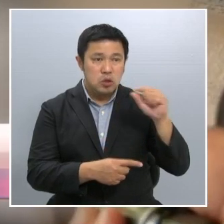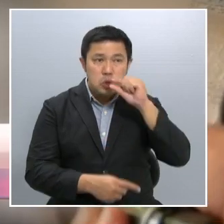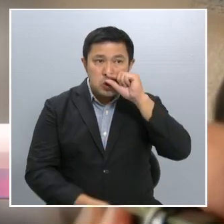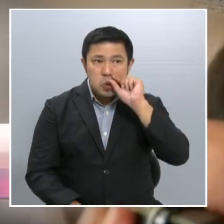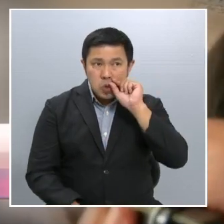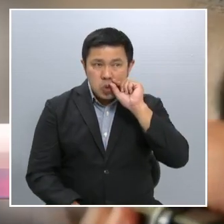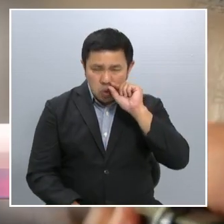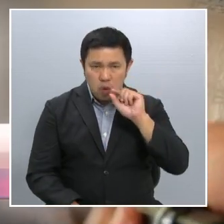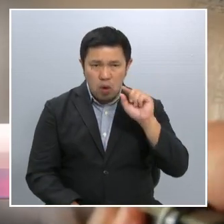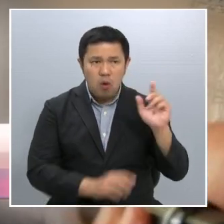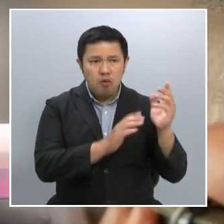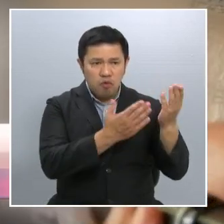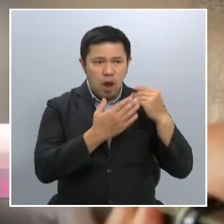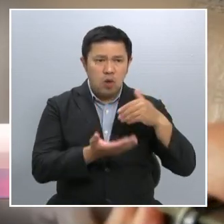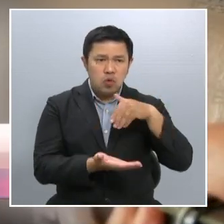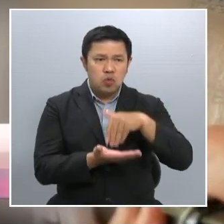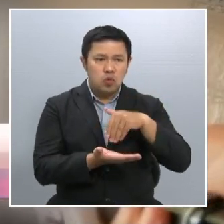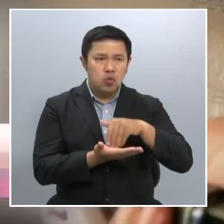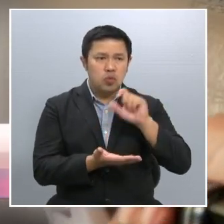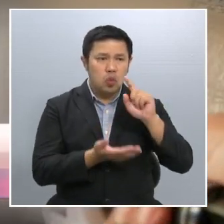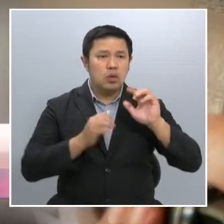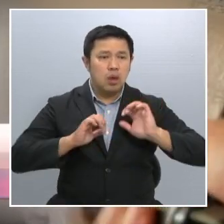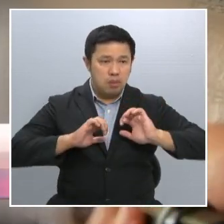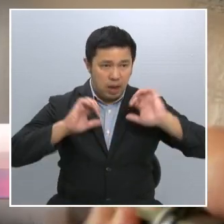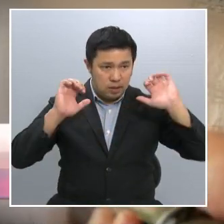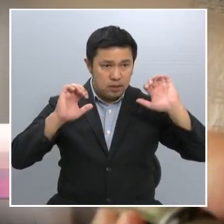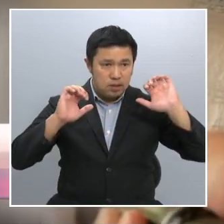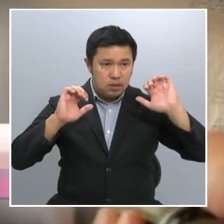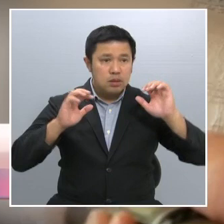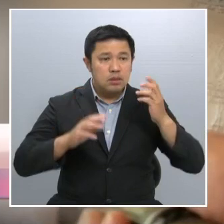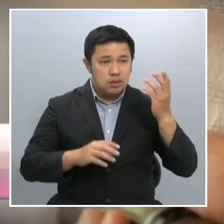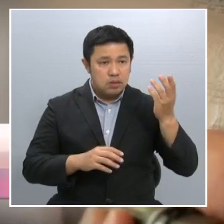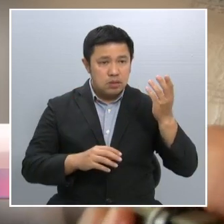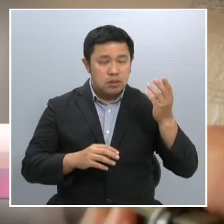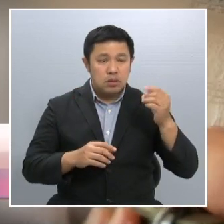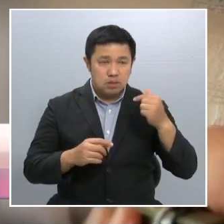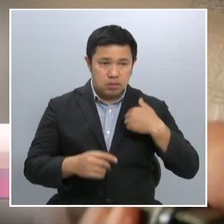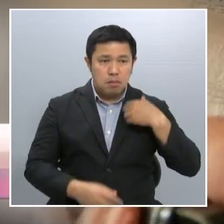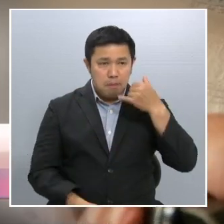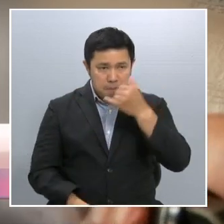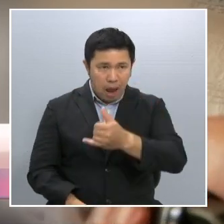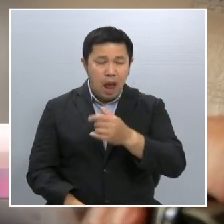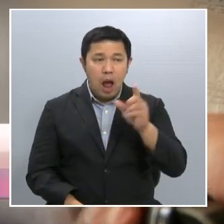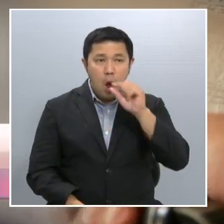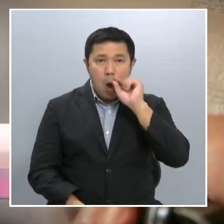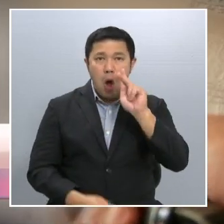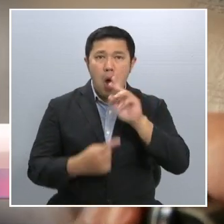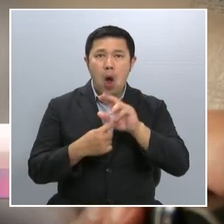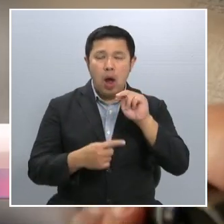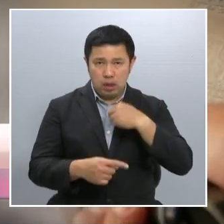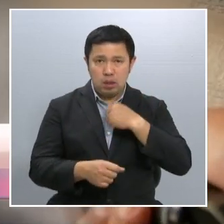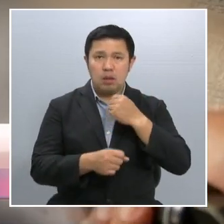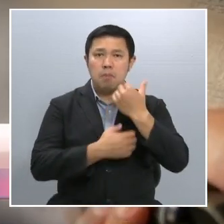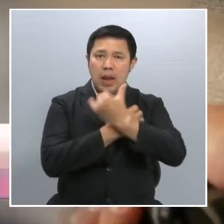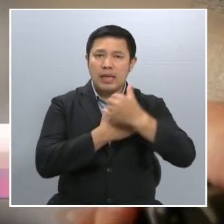เขาก็มาร้องที่ศูนย์รับเรื่องราวร้องทุกข์รัฐบาลพี่ก็เลยต้องมาลงพื้นที่ให้เพราะว่าคุณกันเนี่ยแกติดภารกิจแกไปต่าง